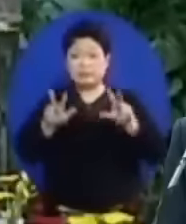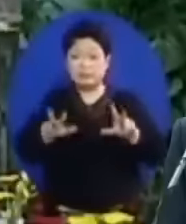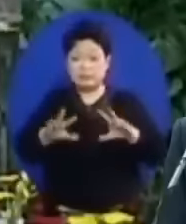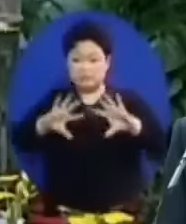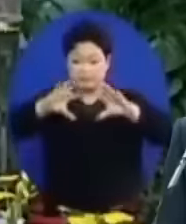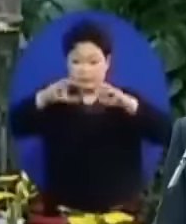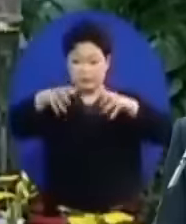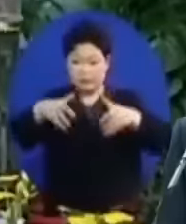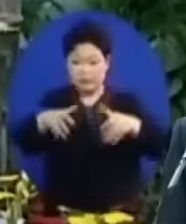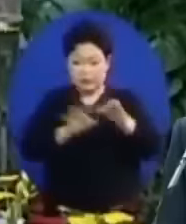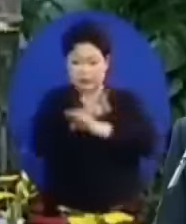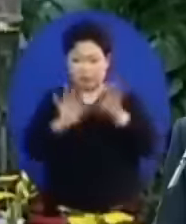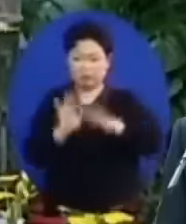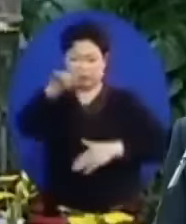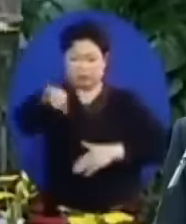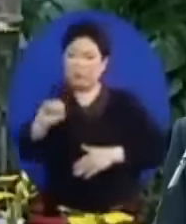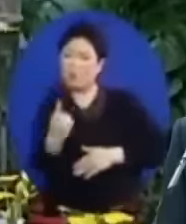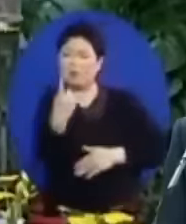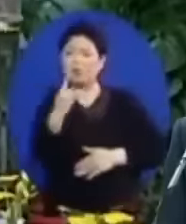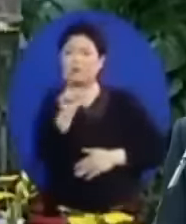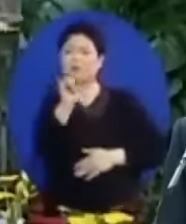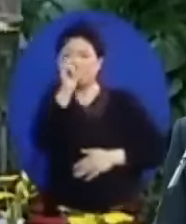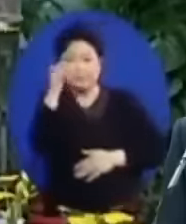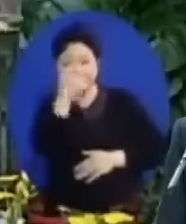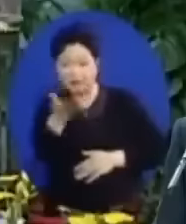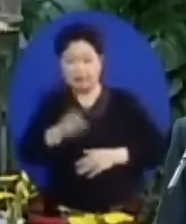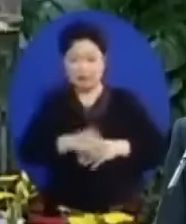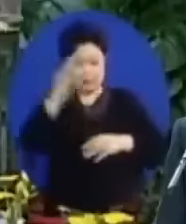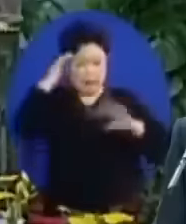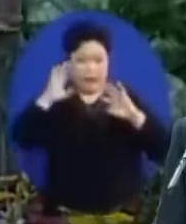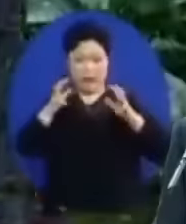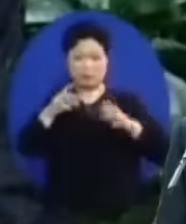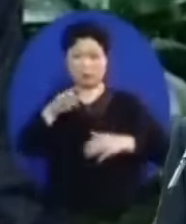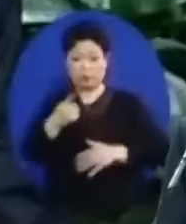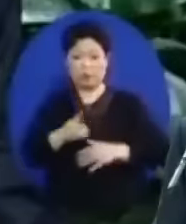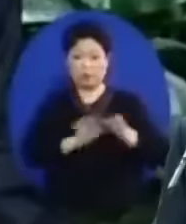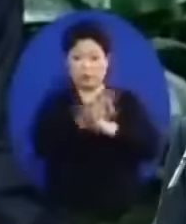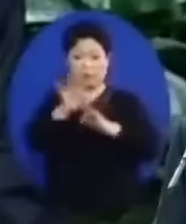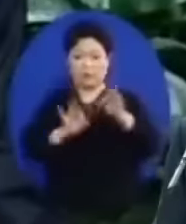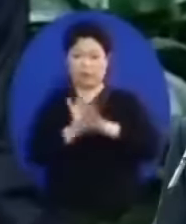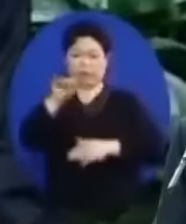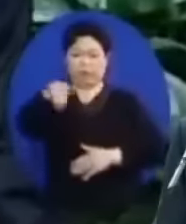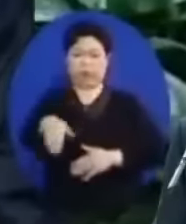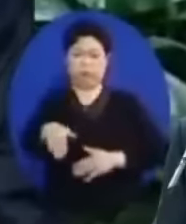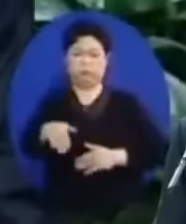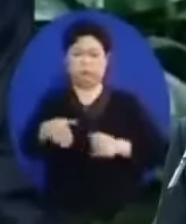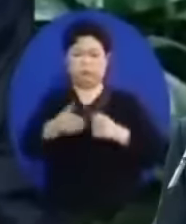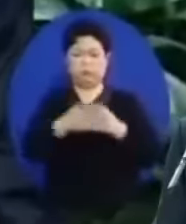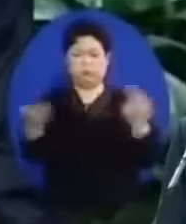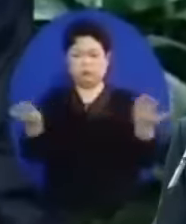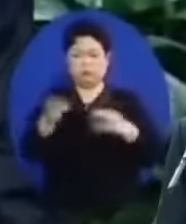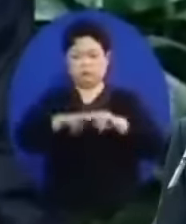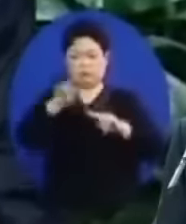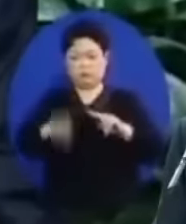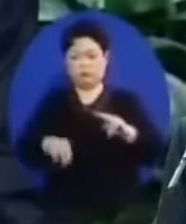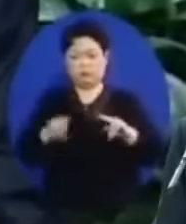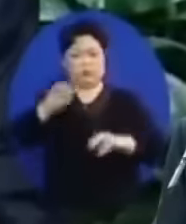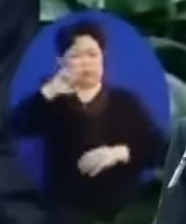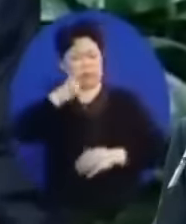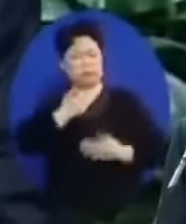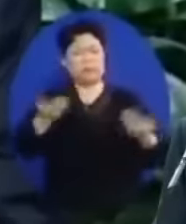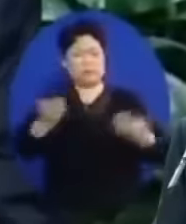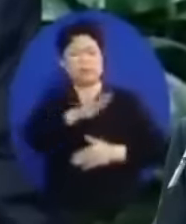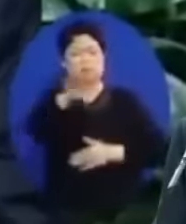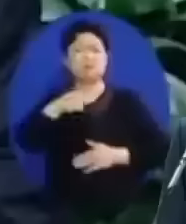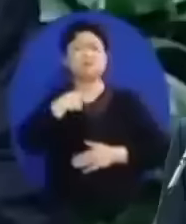전 세계적인 경기 침체의 원인이 어디에 있습니까? 우리나라도 경기 침체로 말미암아 직장을 잃고 어려운 일이